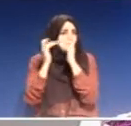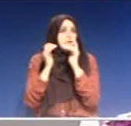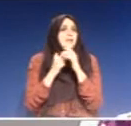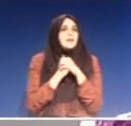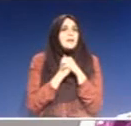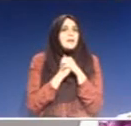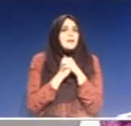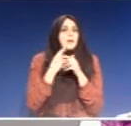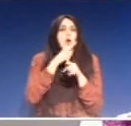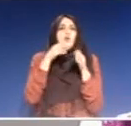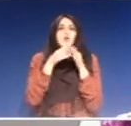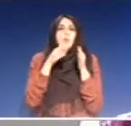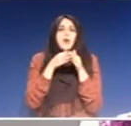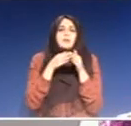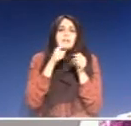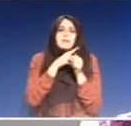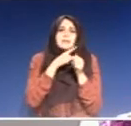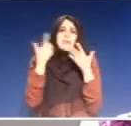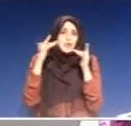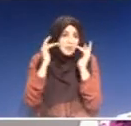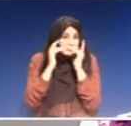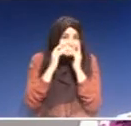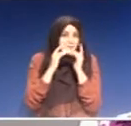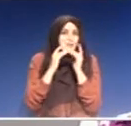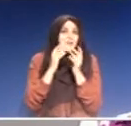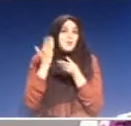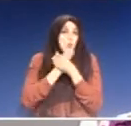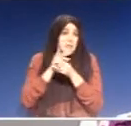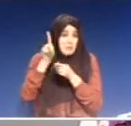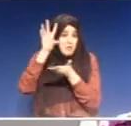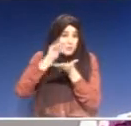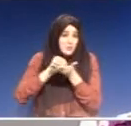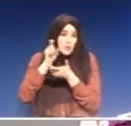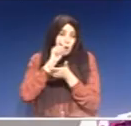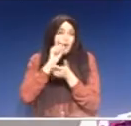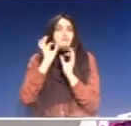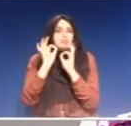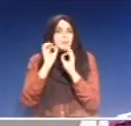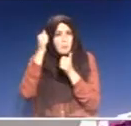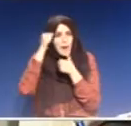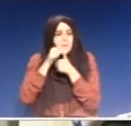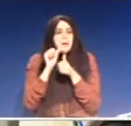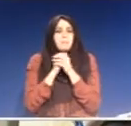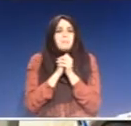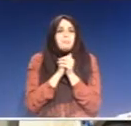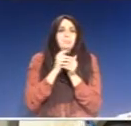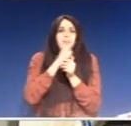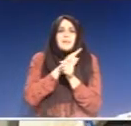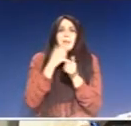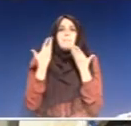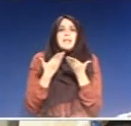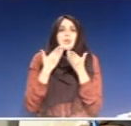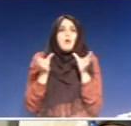عمي الحاج حبيت مداخلة شوية صغيرة. تفضلي. في قريتنا لجنة القرية دوركم